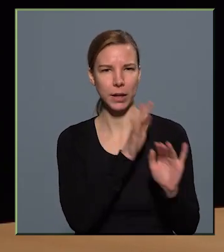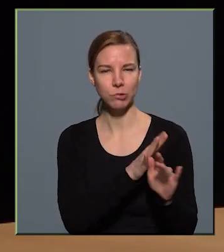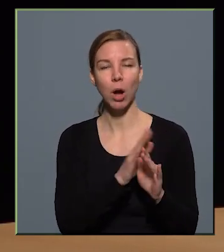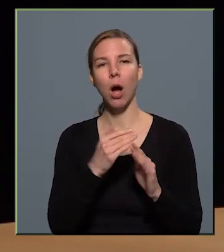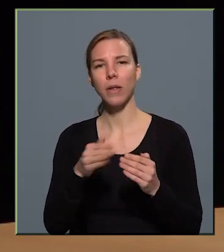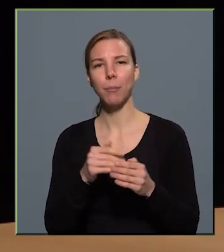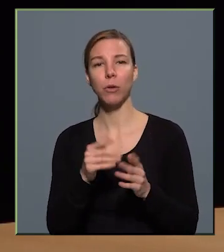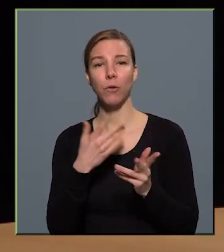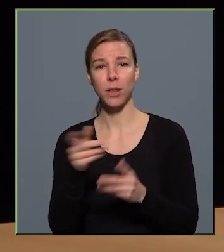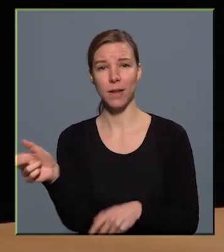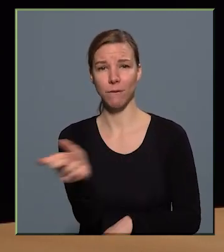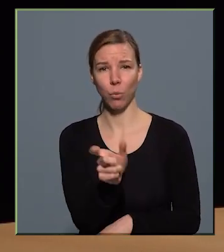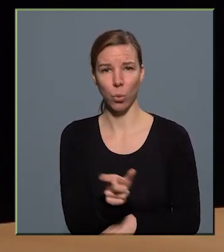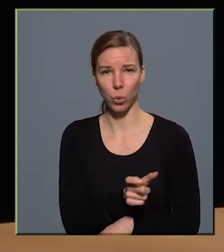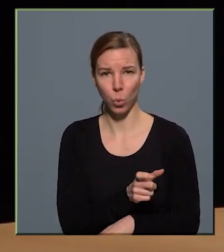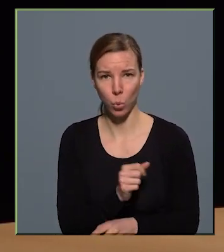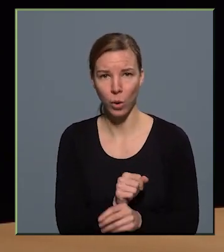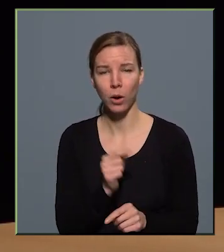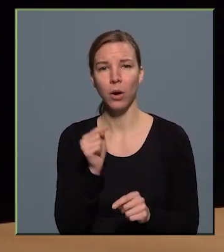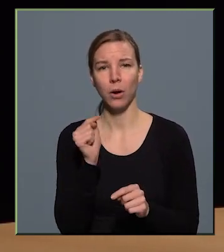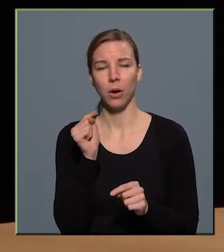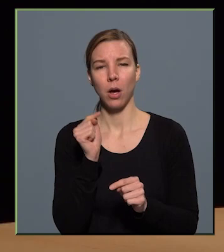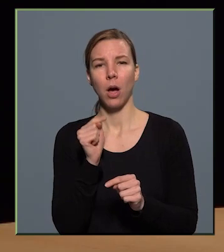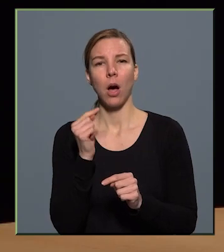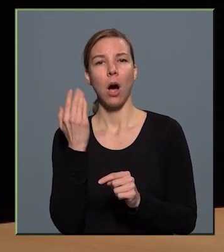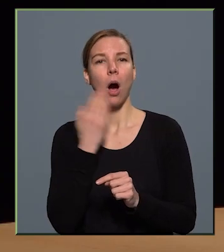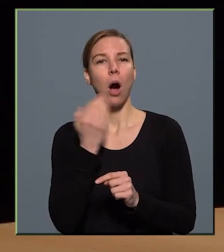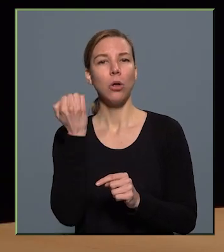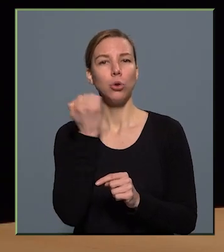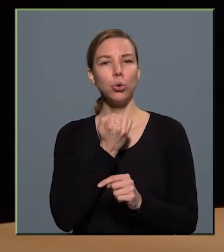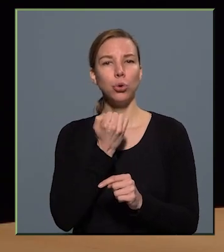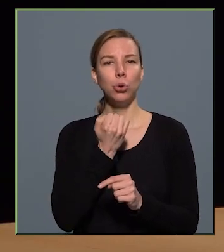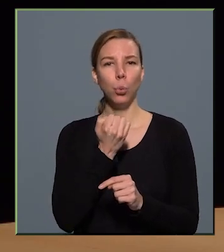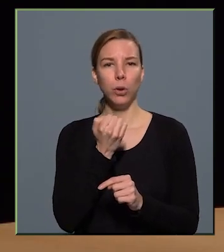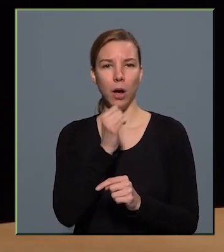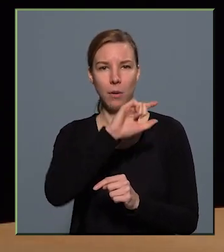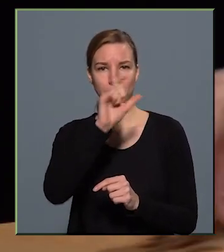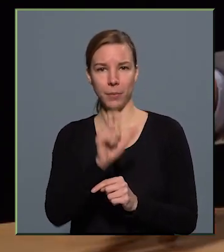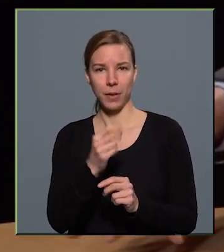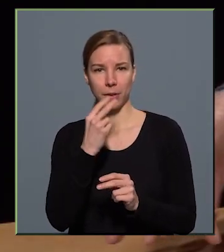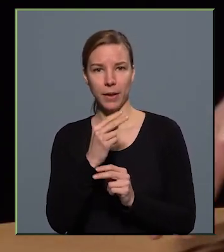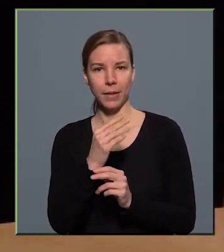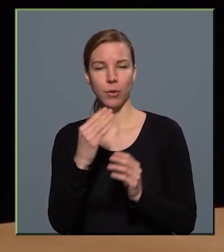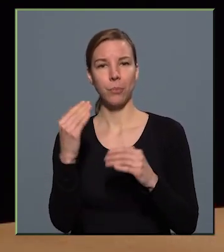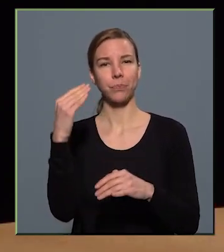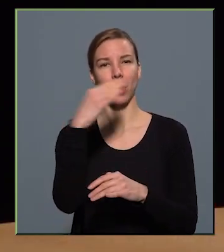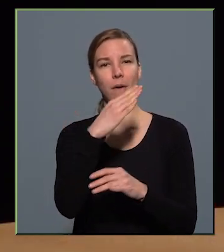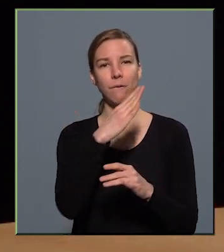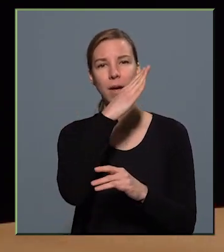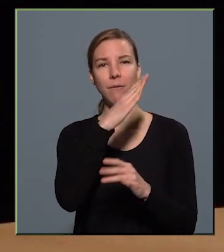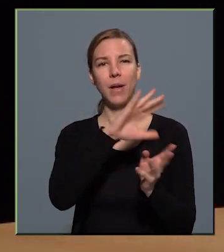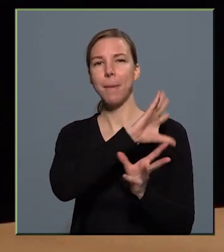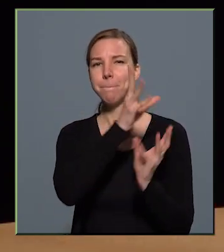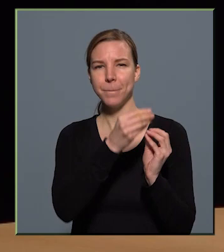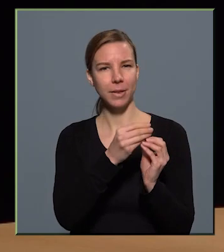van egy folyónk, tudjuk azt, hogy ha most a Duna mentén nézzük, akkor felfelé minden ország